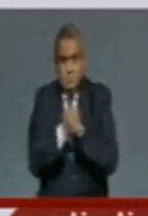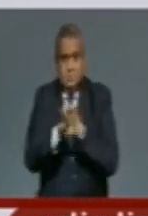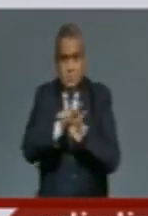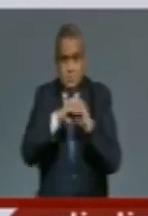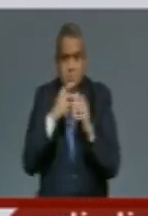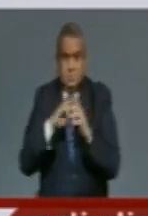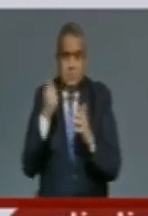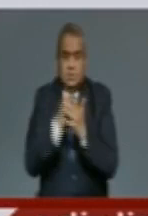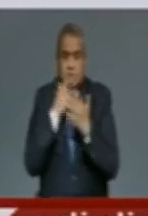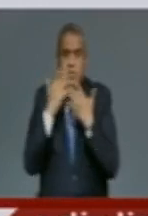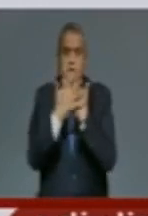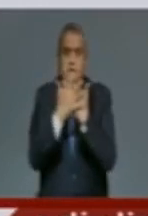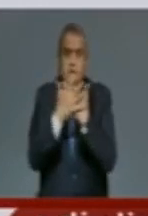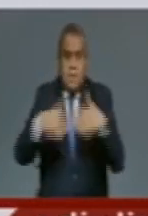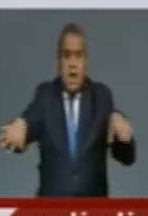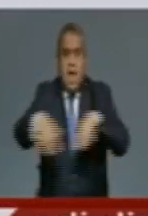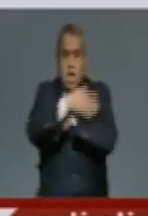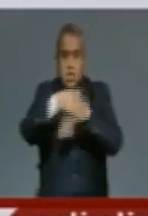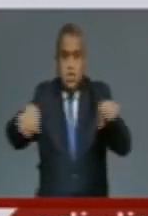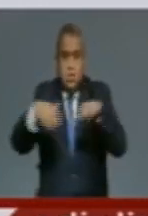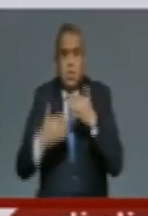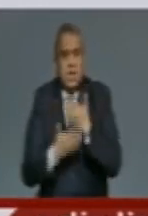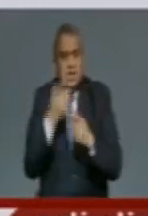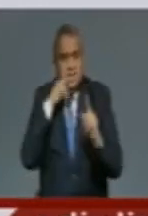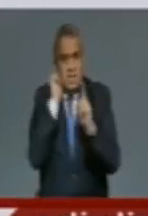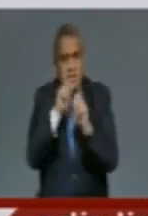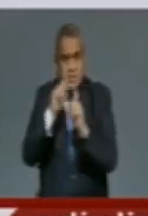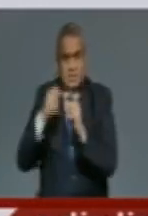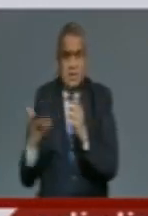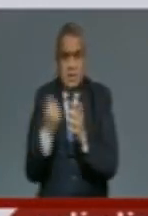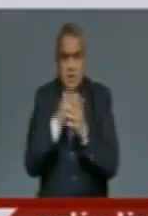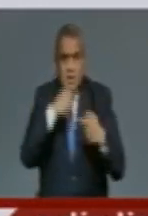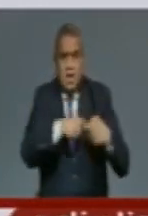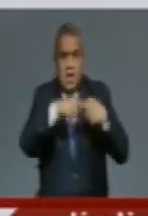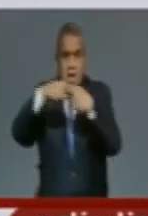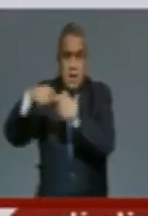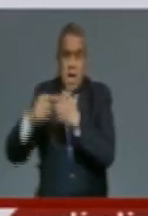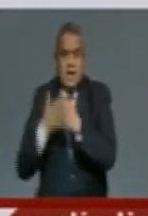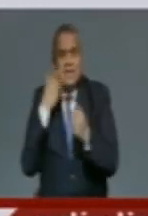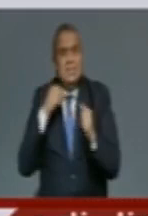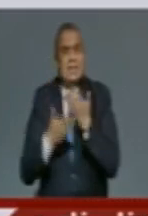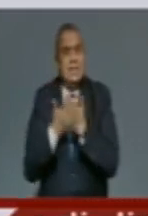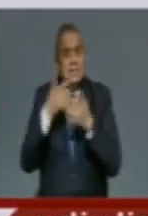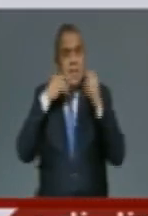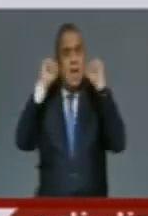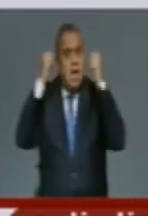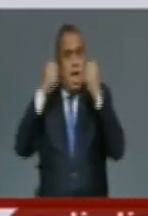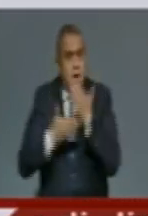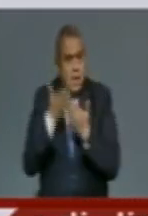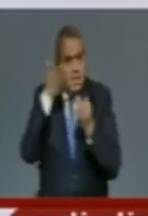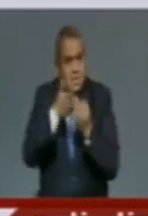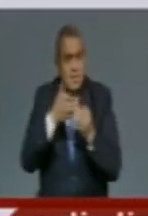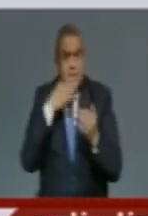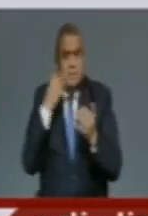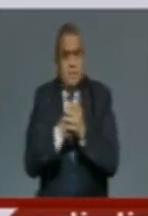شبكة طرق واستخدام وسائل النقل الكهربائية كلها، هذا البرنامج كلفنا